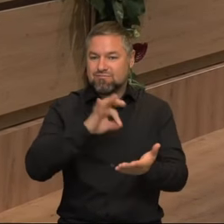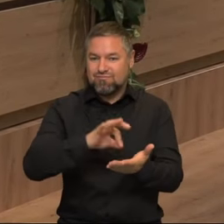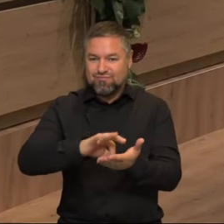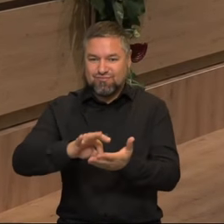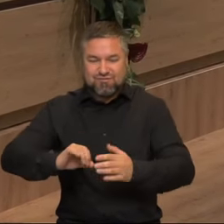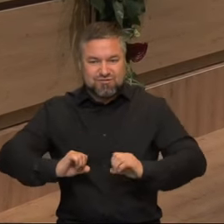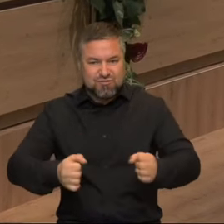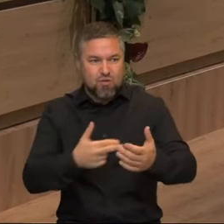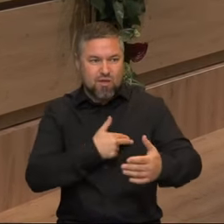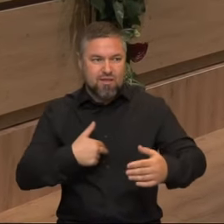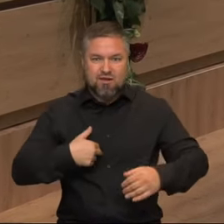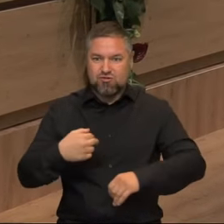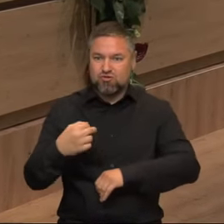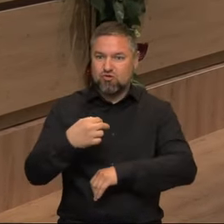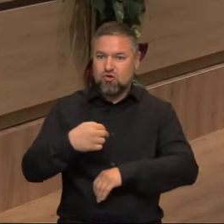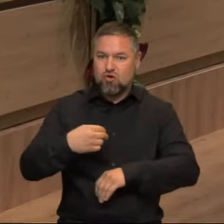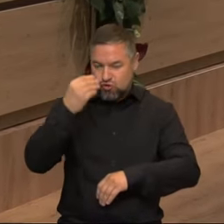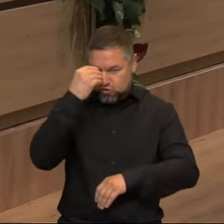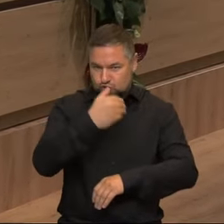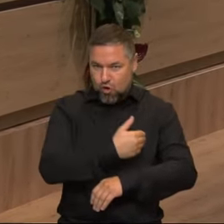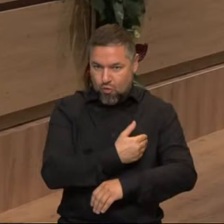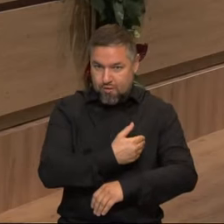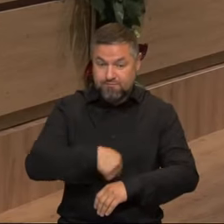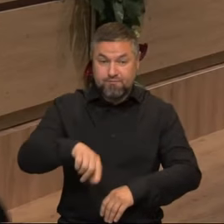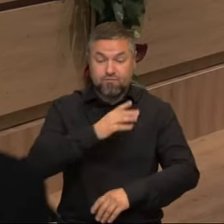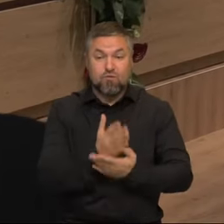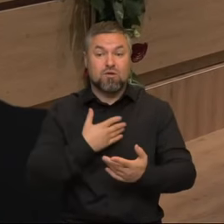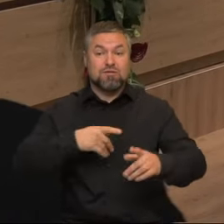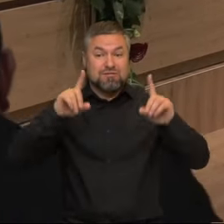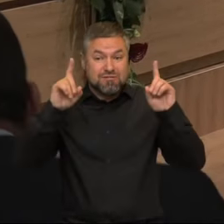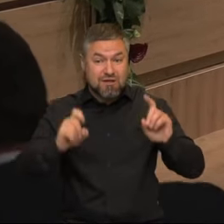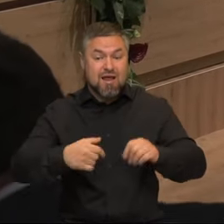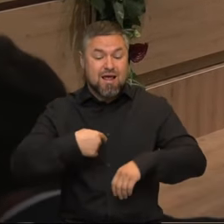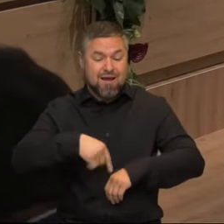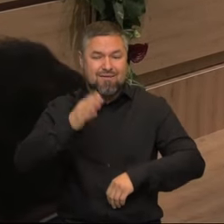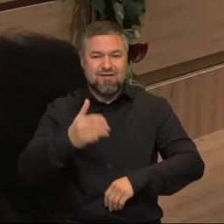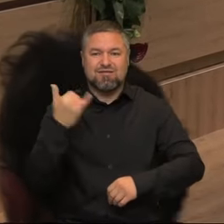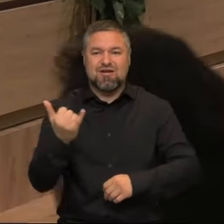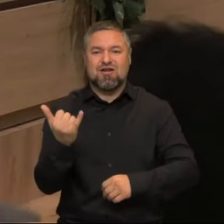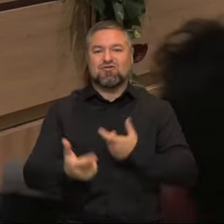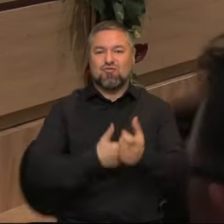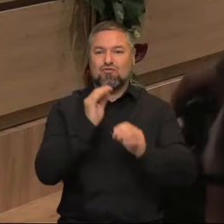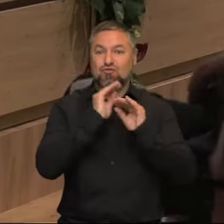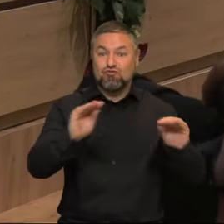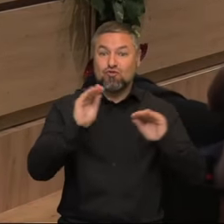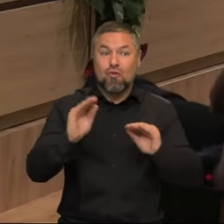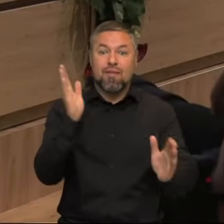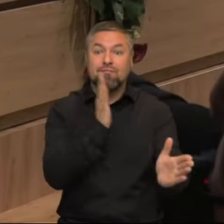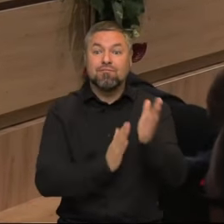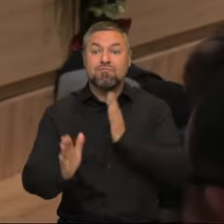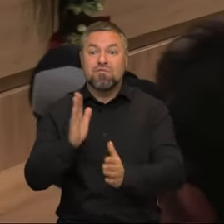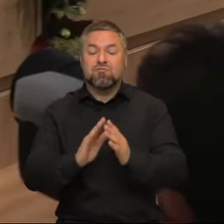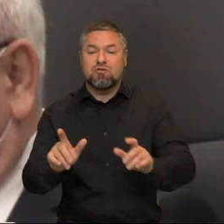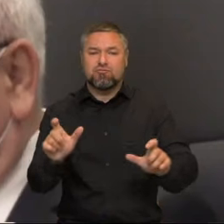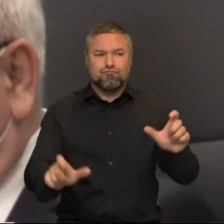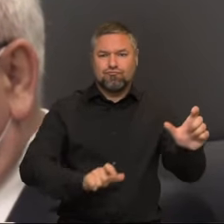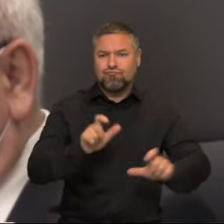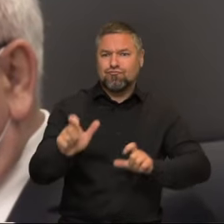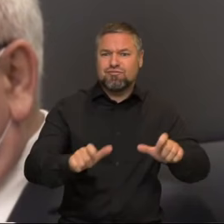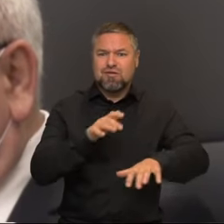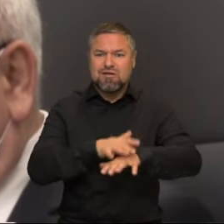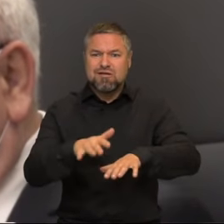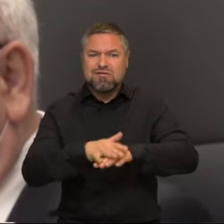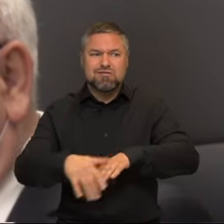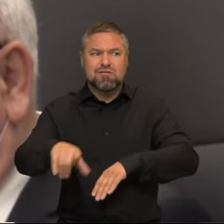systematyczności działań naszej uczelni. Już się rozpoczęła, a wkrótce przeprowadzimy kolejne szkolenia przygotowane przez koordynatorów tego systemu